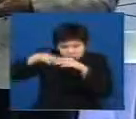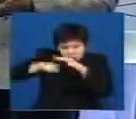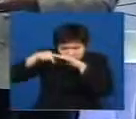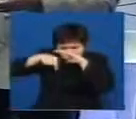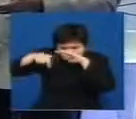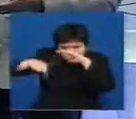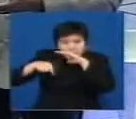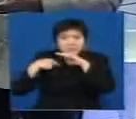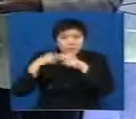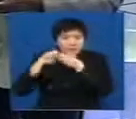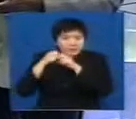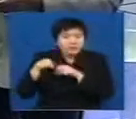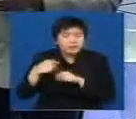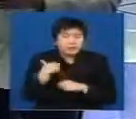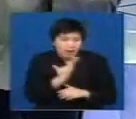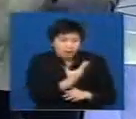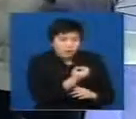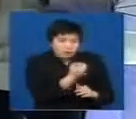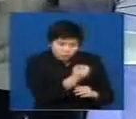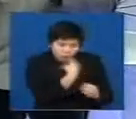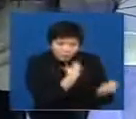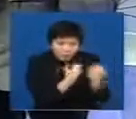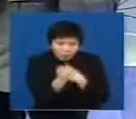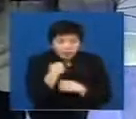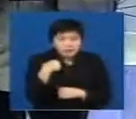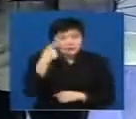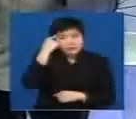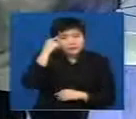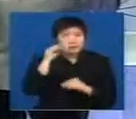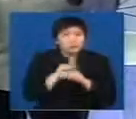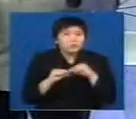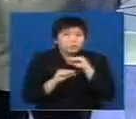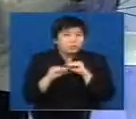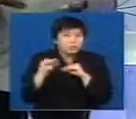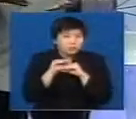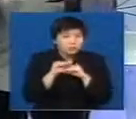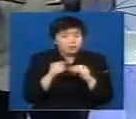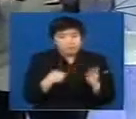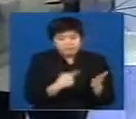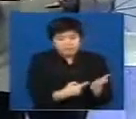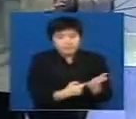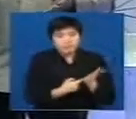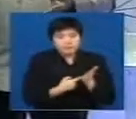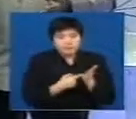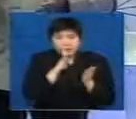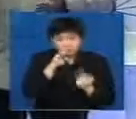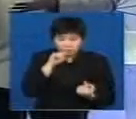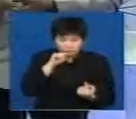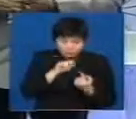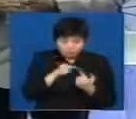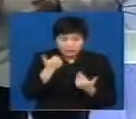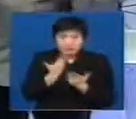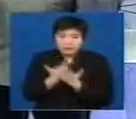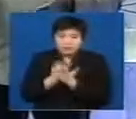อันเนี้ย คือประชาชนส่งเข้ามา ถูกต้องครับให้ประชาชนคิดโครงการ แ ล้วเราก็ไปดูถ้าเป็นโครงการที่เหมาะสมเราจะให้เ